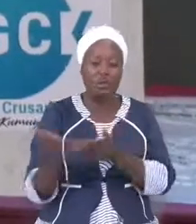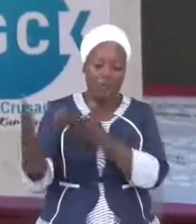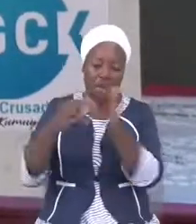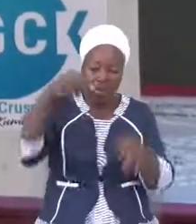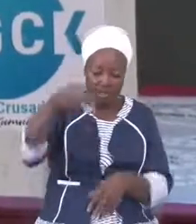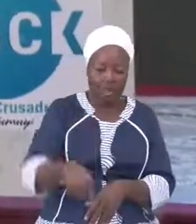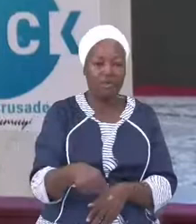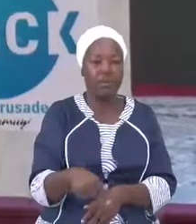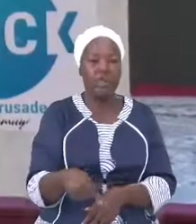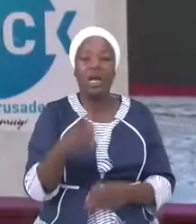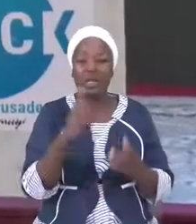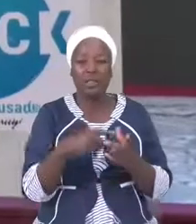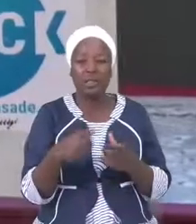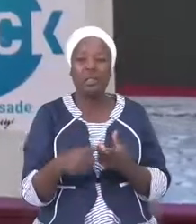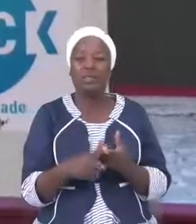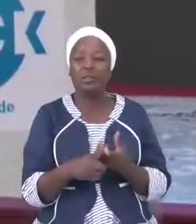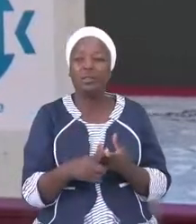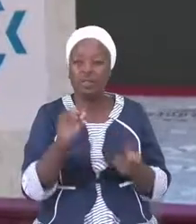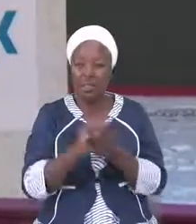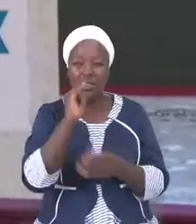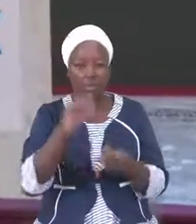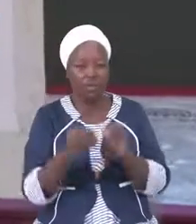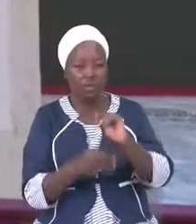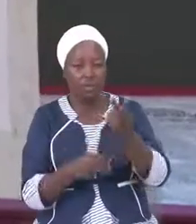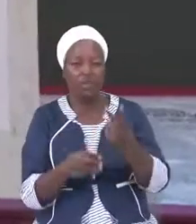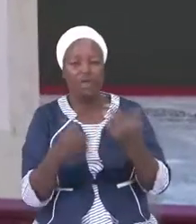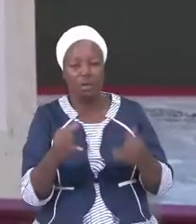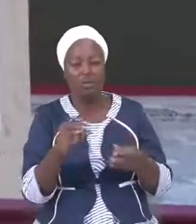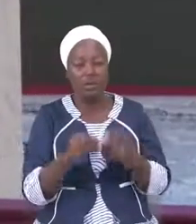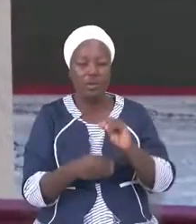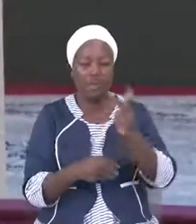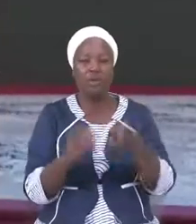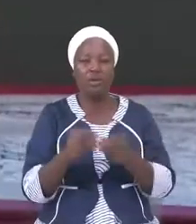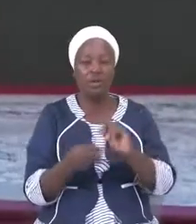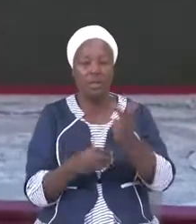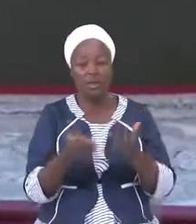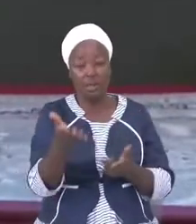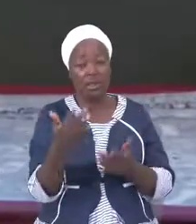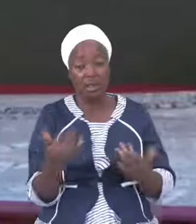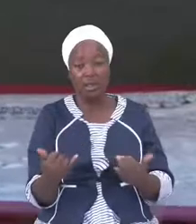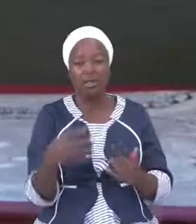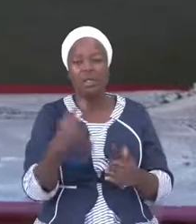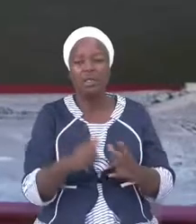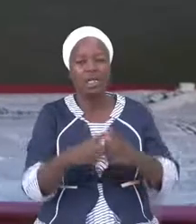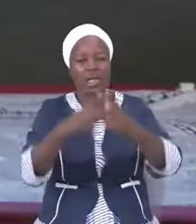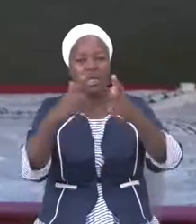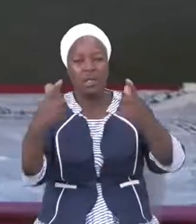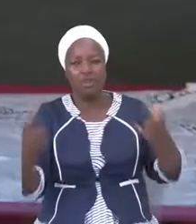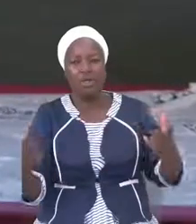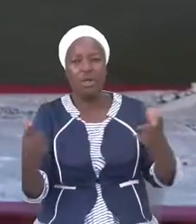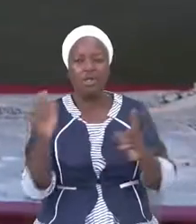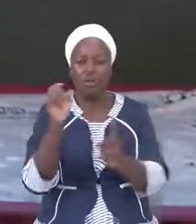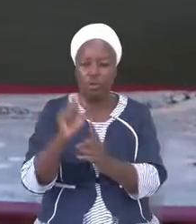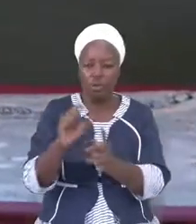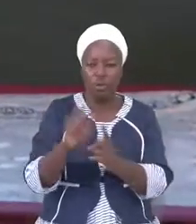Et qui peut abaisser ceux qui marchent avec orgueil. Allons à la troisième partie